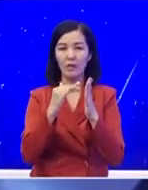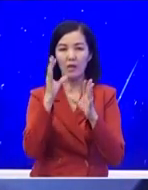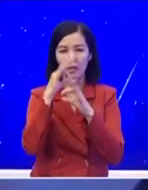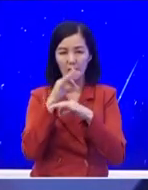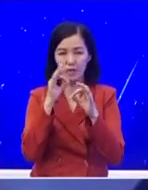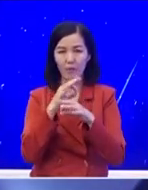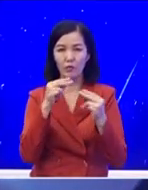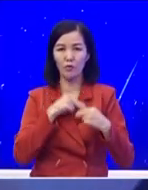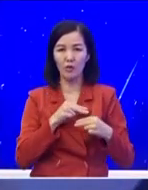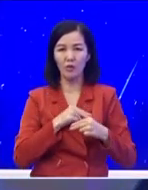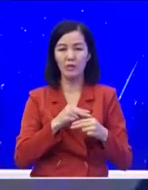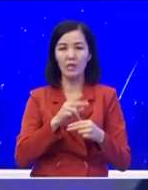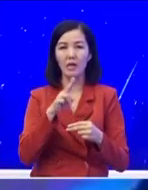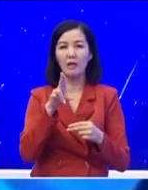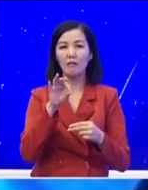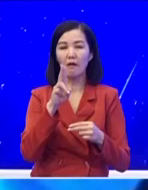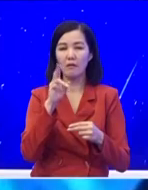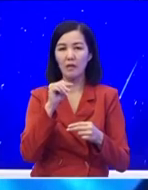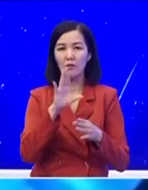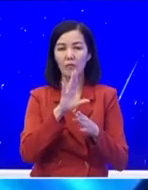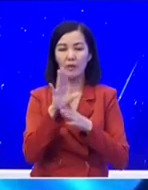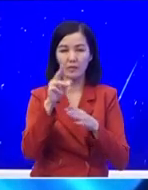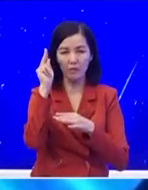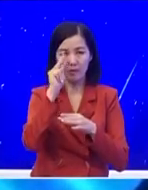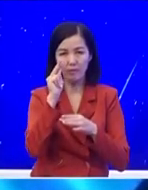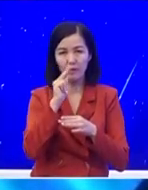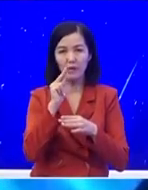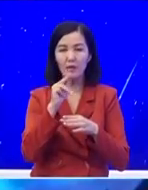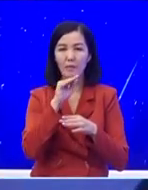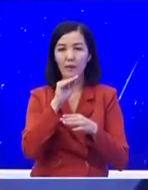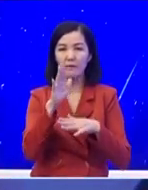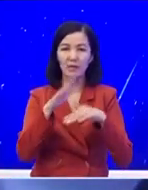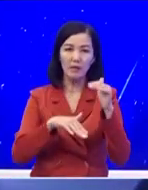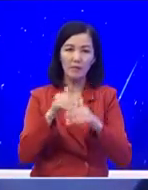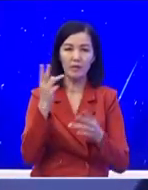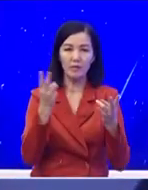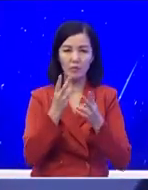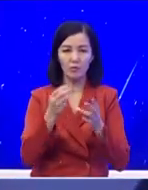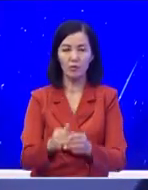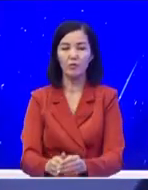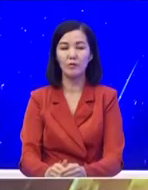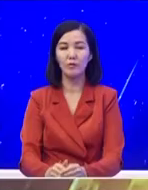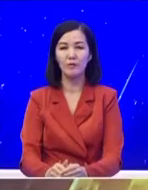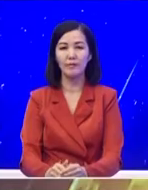лабораторных работ, для докторантуры, для производственного обучения, профессиональной практики.